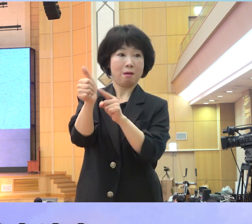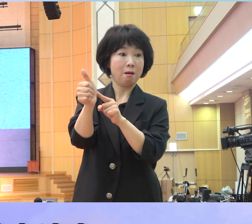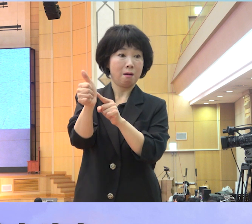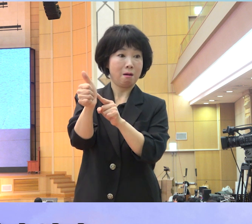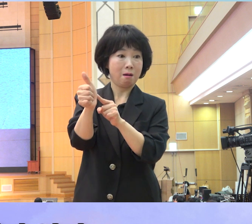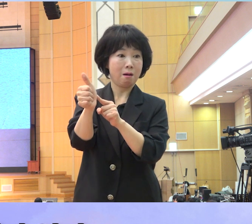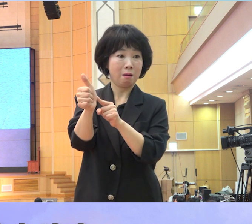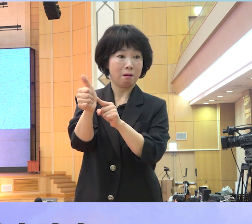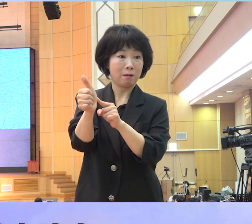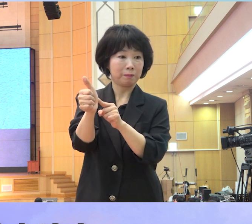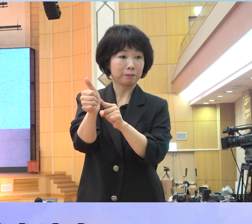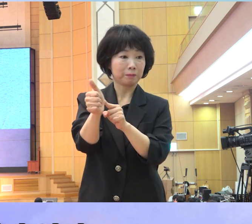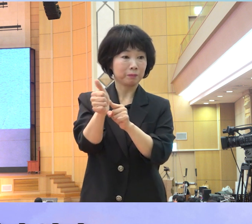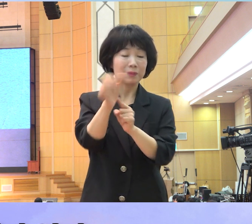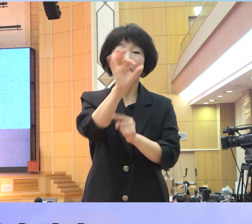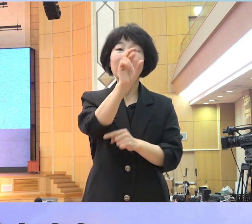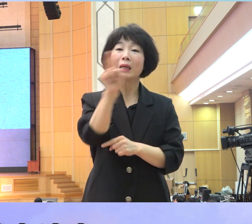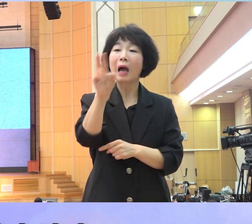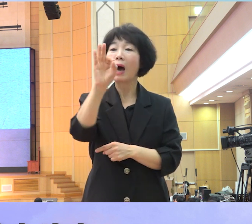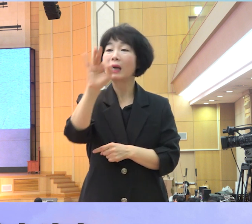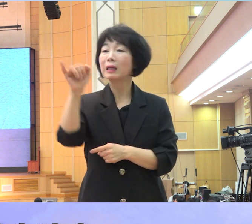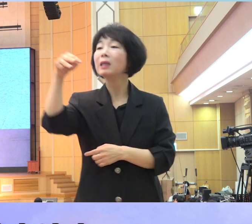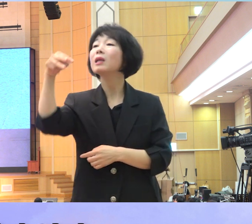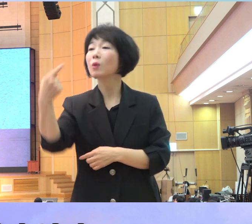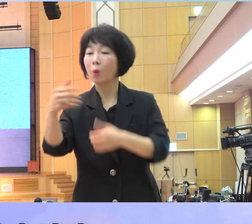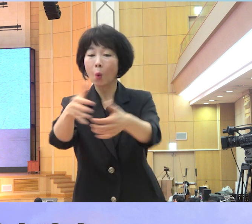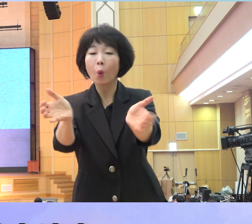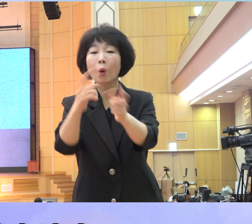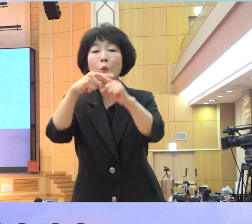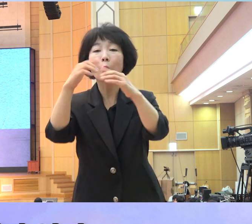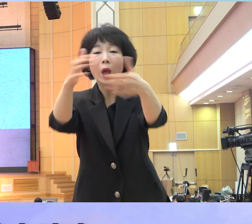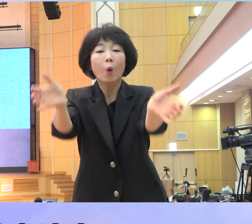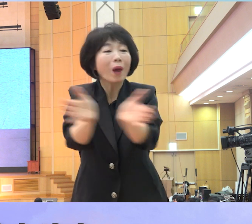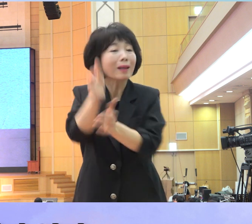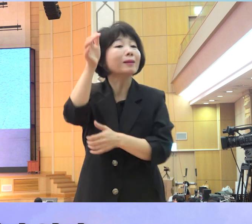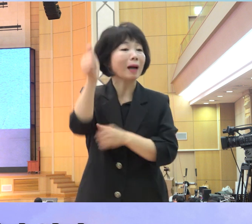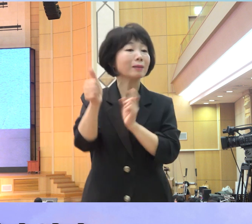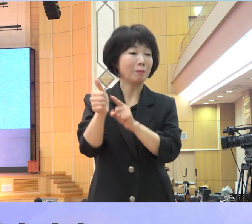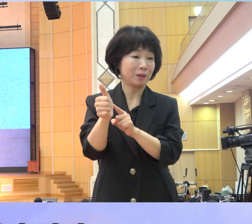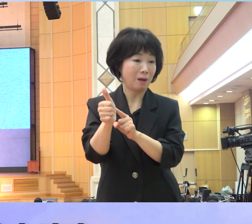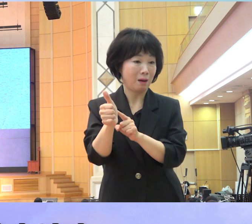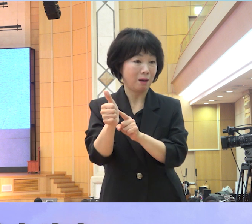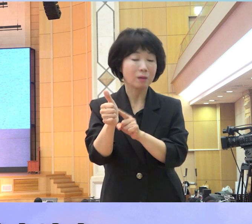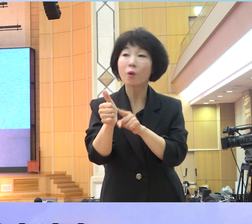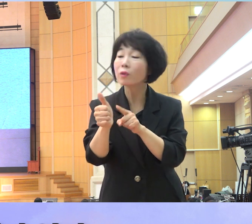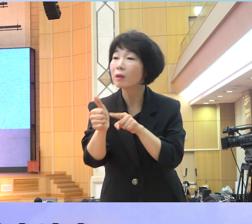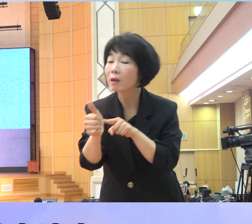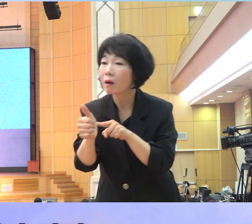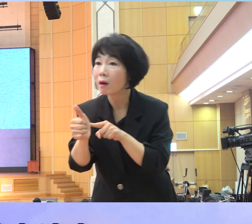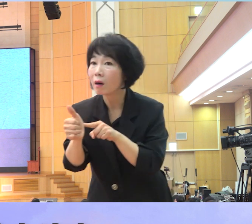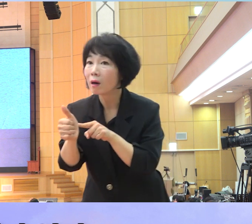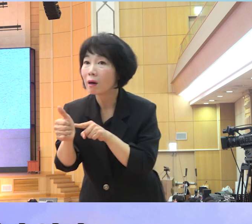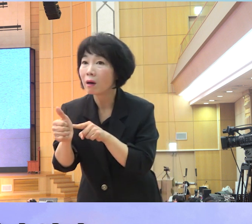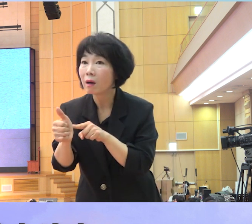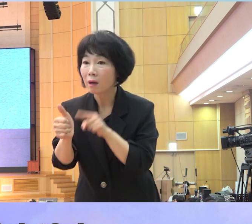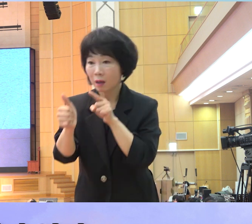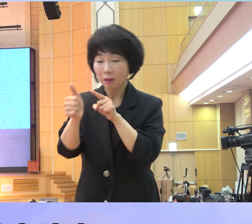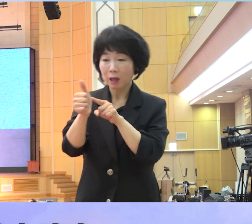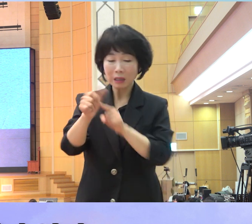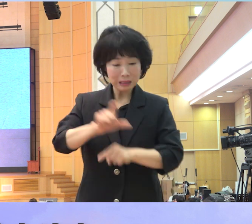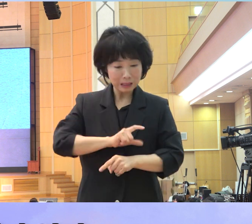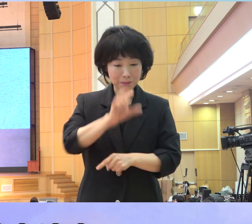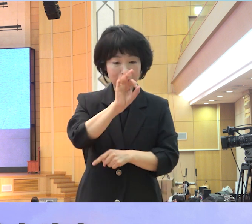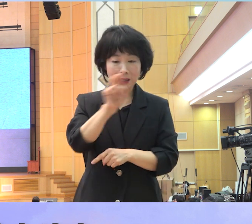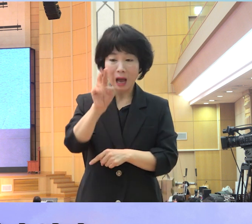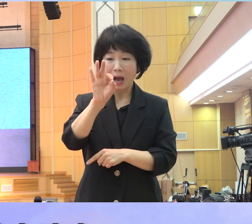장로님들 같을 설교를 누가 하라 뭐 이런 거 정하고 이런 분들인데, 이 야이로라고